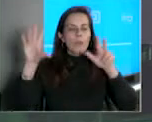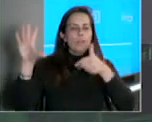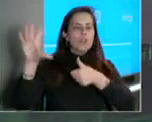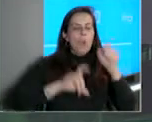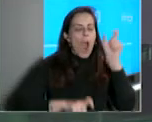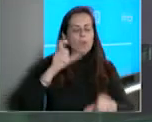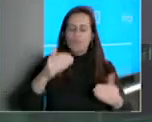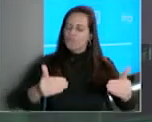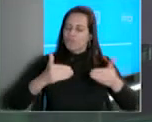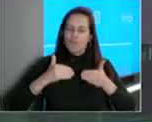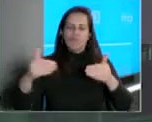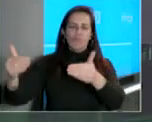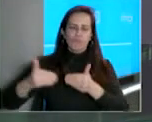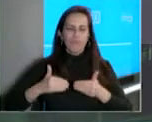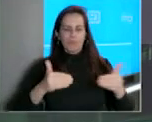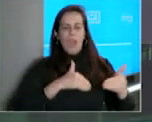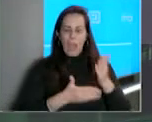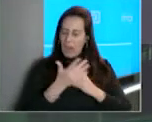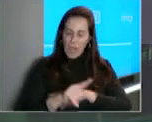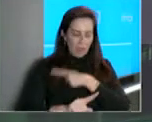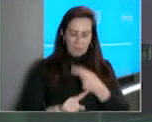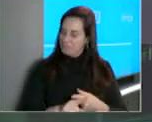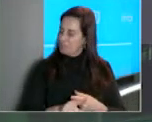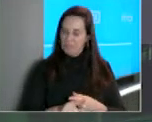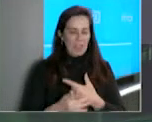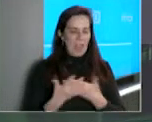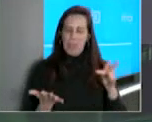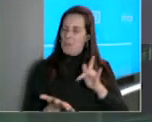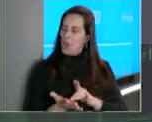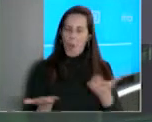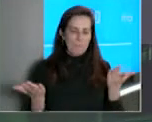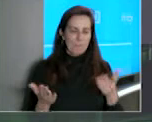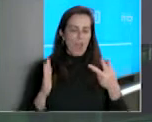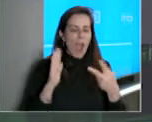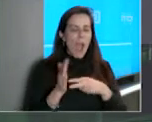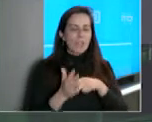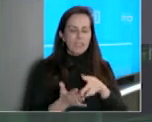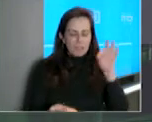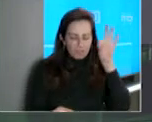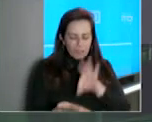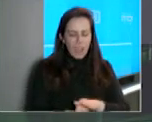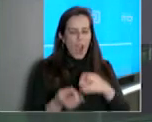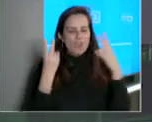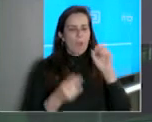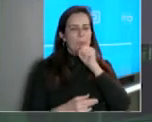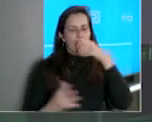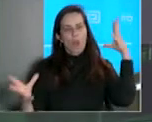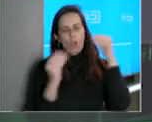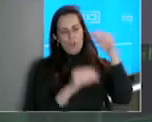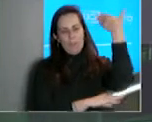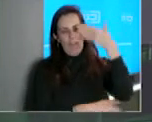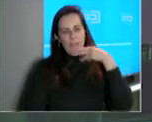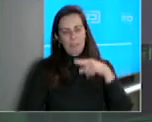כ-8,600 תושבים מבתיהם, שלחלקם עד היום לא מצא מקום קבע. התוכנית מהווה ציון דרך בהיסטוריה של מדינת